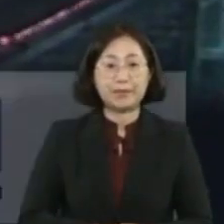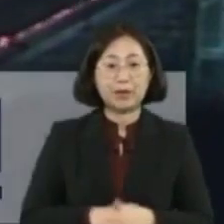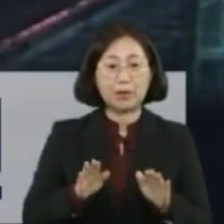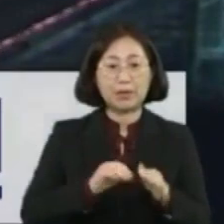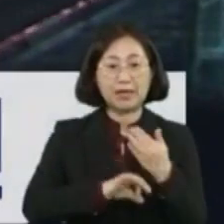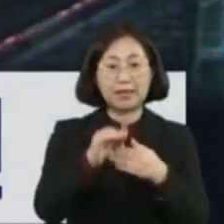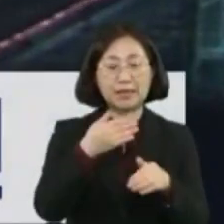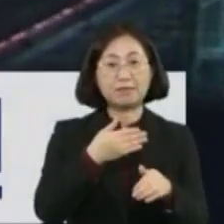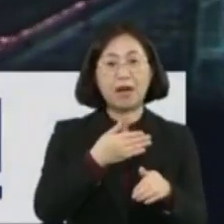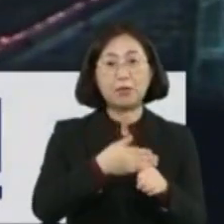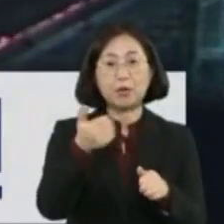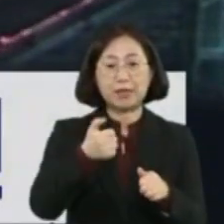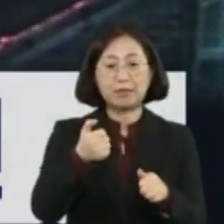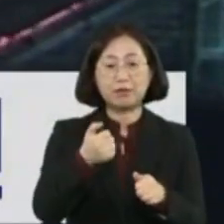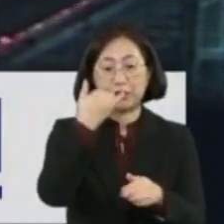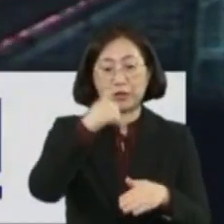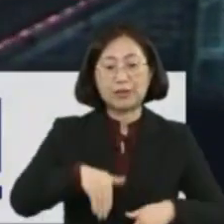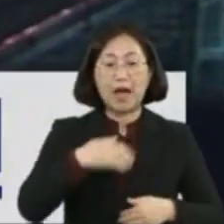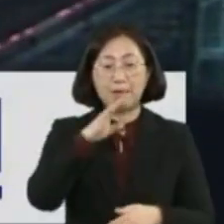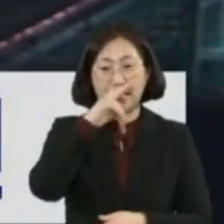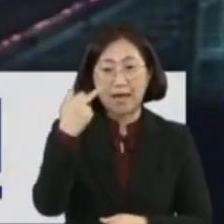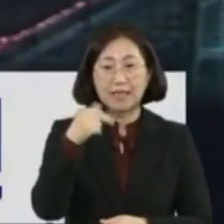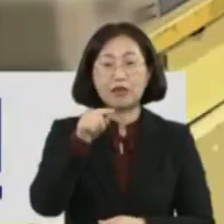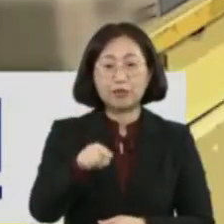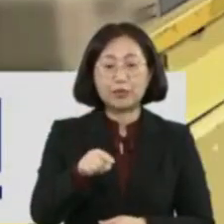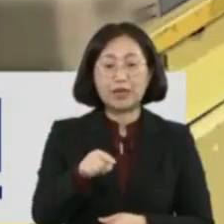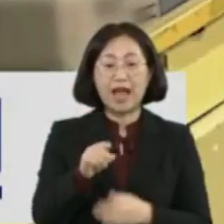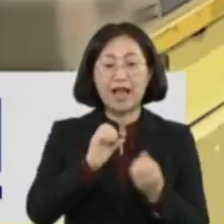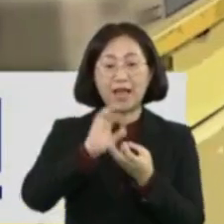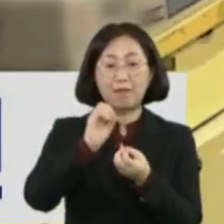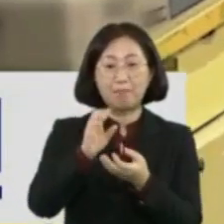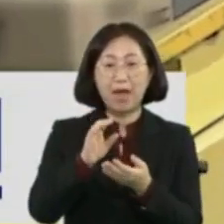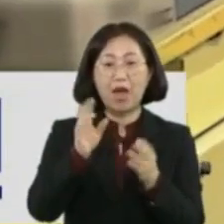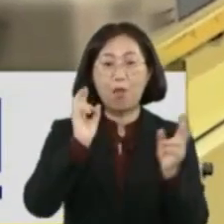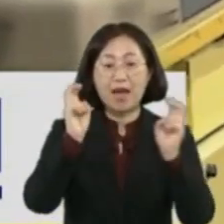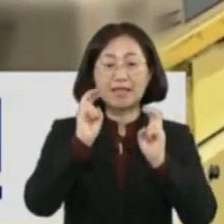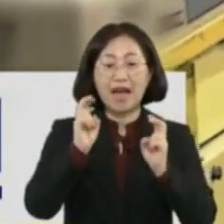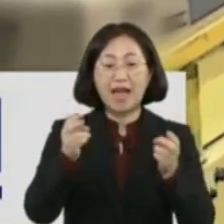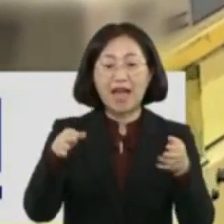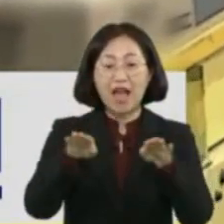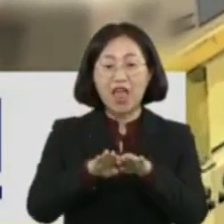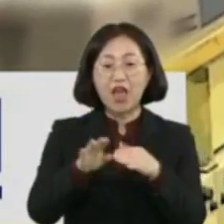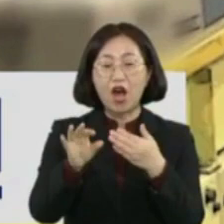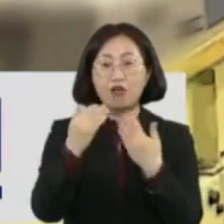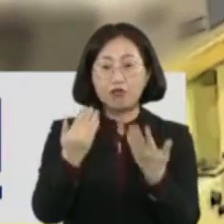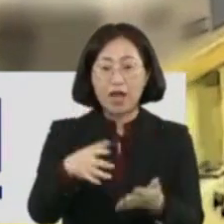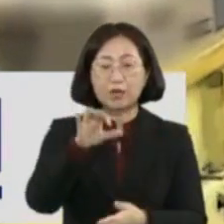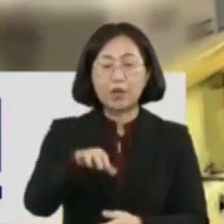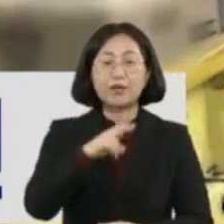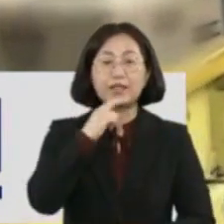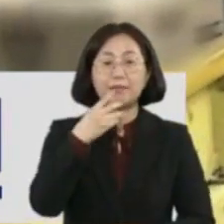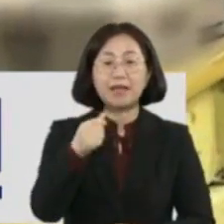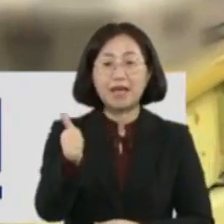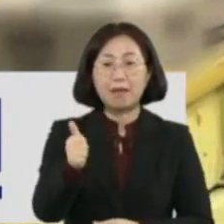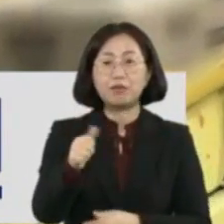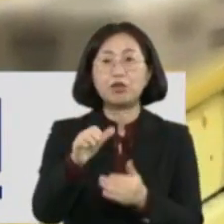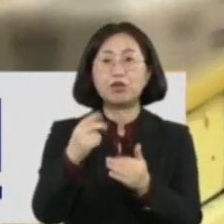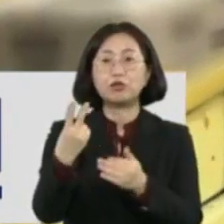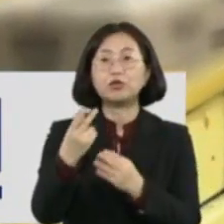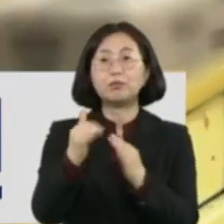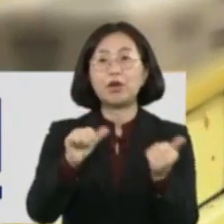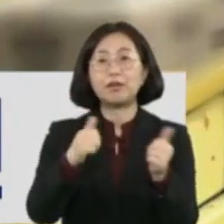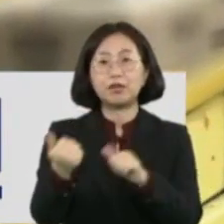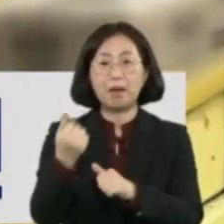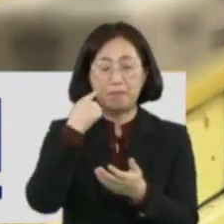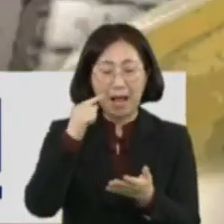오늘 오전 9시 50분쯤 충남 예산군에 있는 한 택배회사의 컨테이너 휴게실에서 20대 남성 2명이 숨진